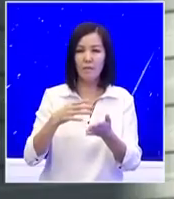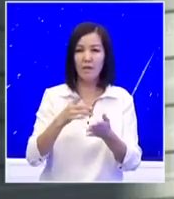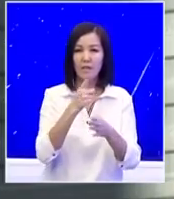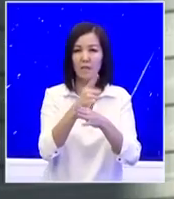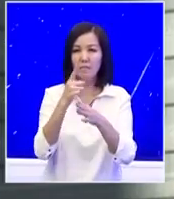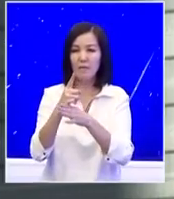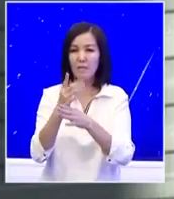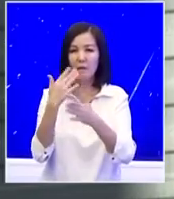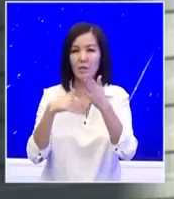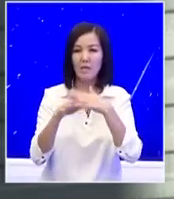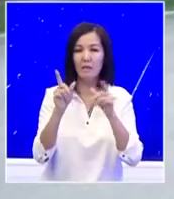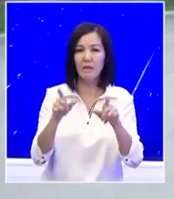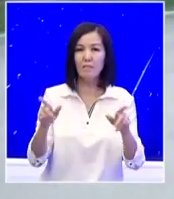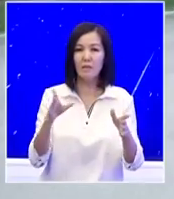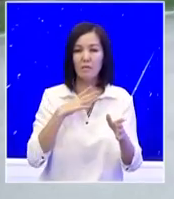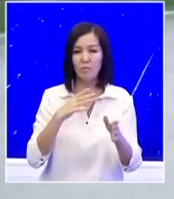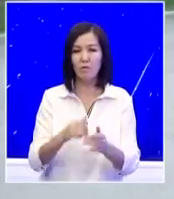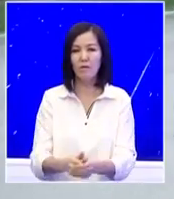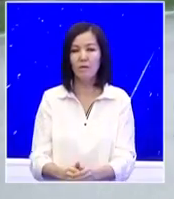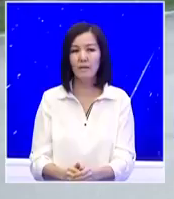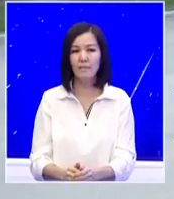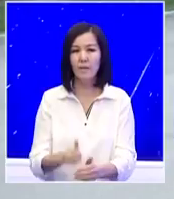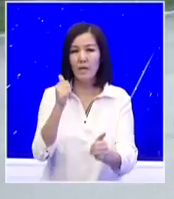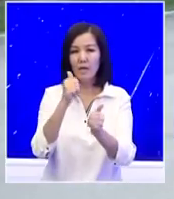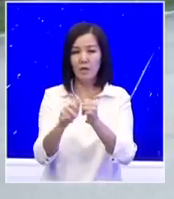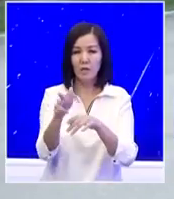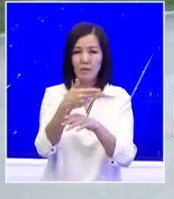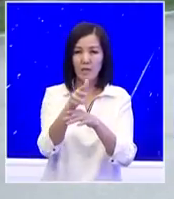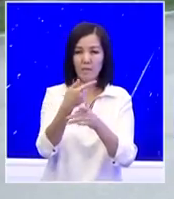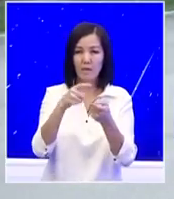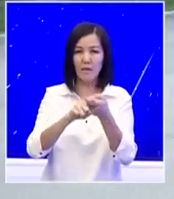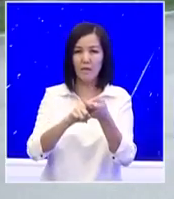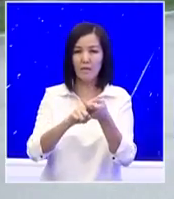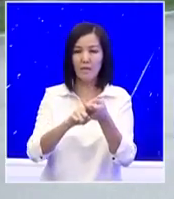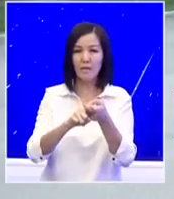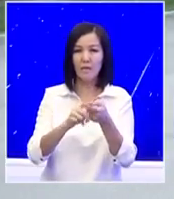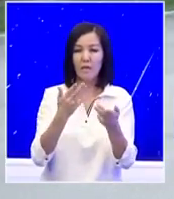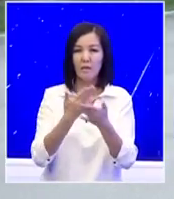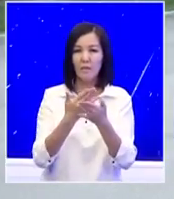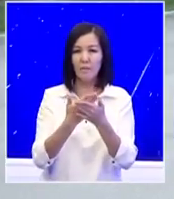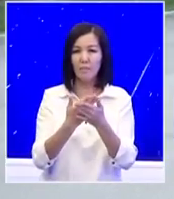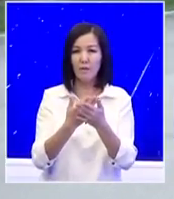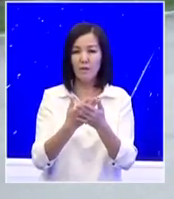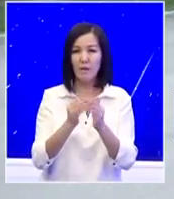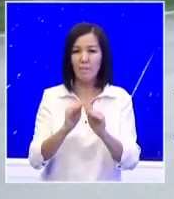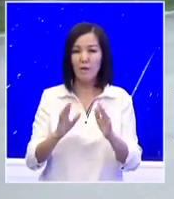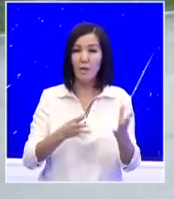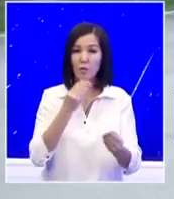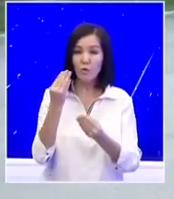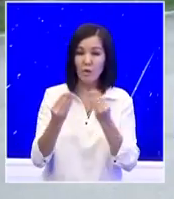шыққысы келетіндер де болыпты. Каждый раз камераға түсіп, бізді каждый раз мазалап жатады. Ана жерде балаларын ойнатып жүр, ана жерде